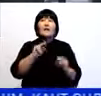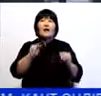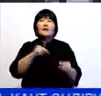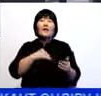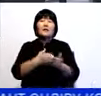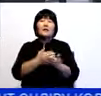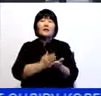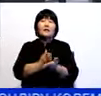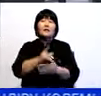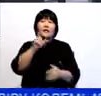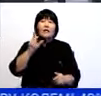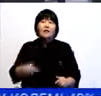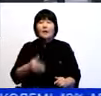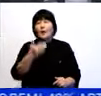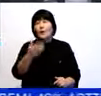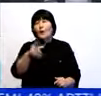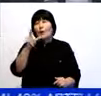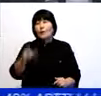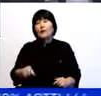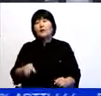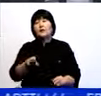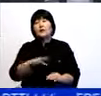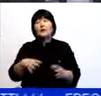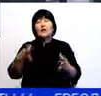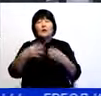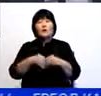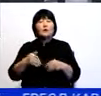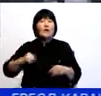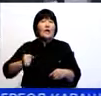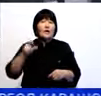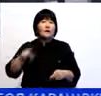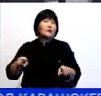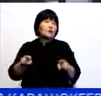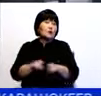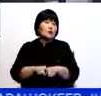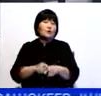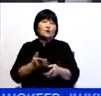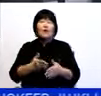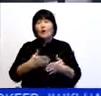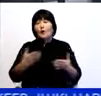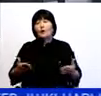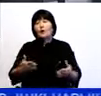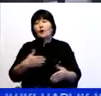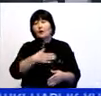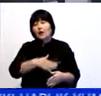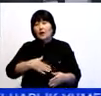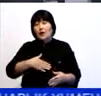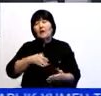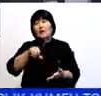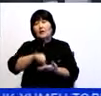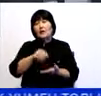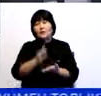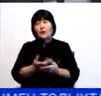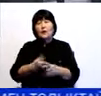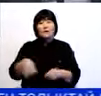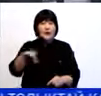еткен азамат. Ол кісінің қазасы отбасымен қатар әріптестер үшін де үлкен орын толмас қайғы болғаны